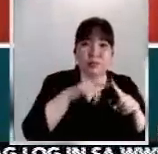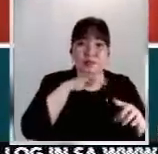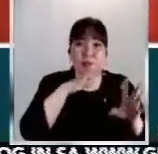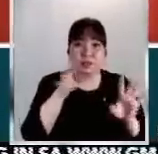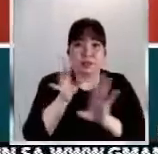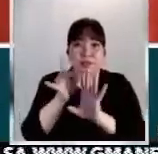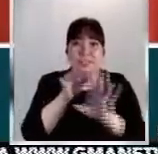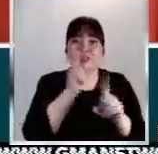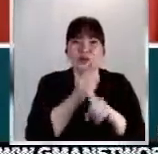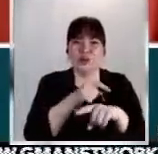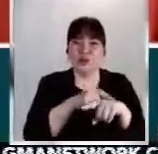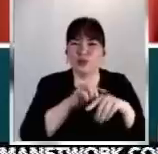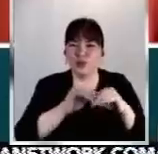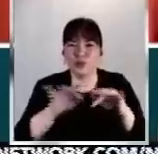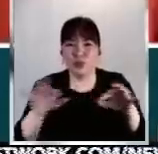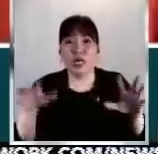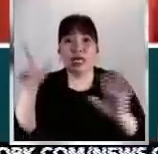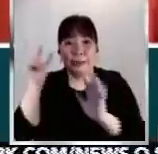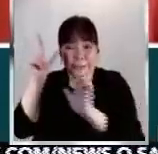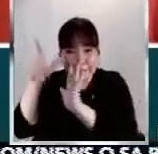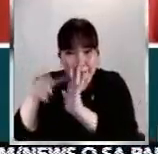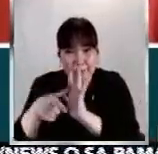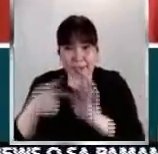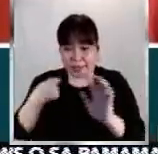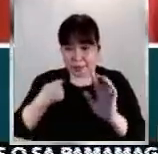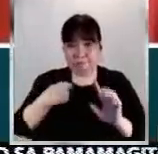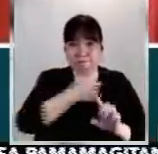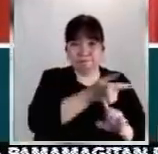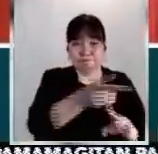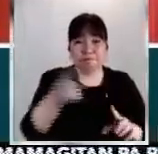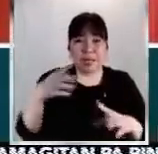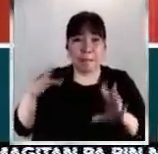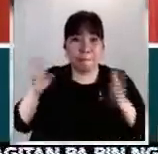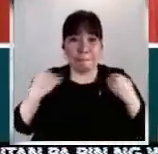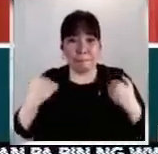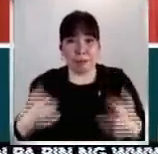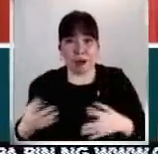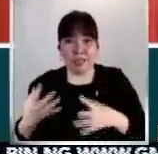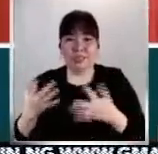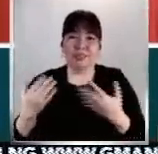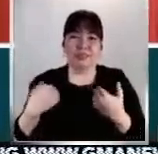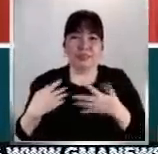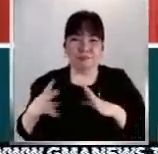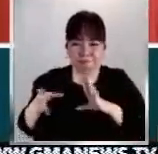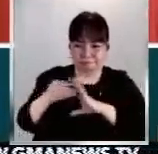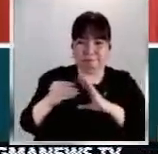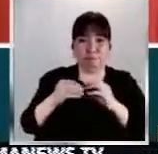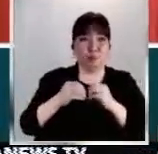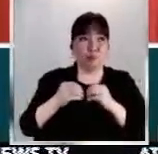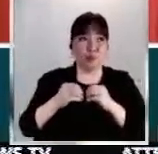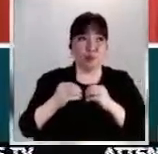cycle, ano? At nakakapag-reproduce po sila. At ang pinaka-importante, mas nagkakaroon ng tsansa ang virus